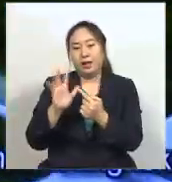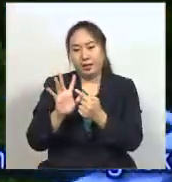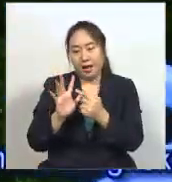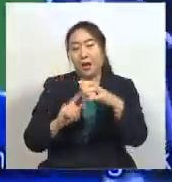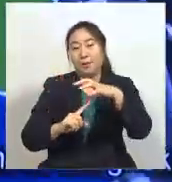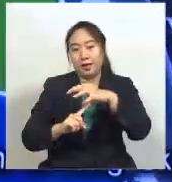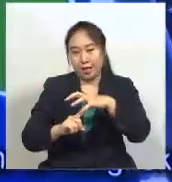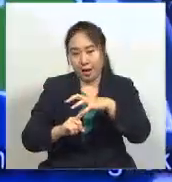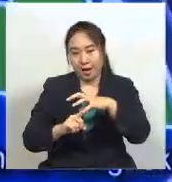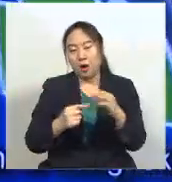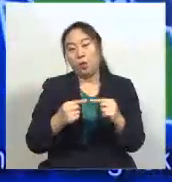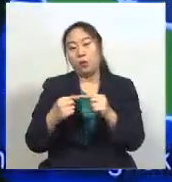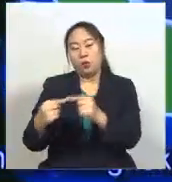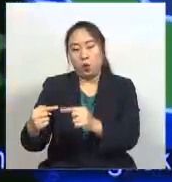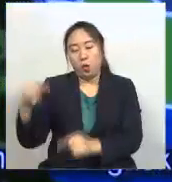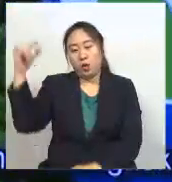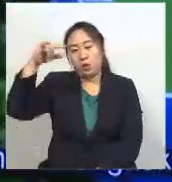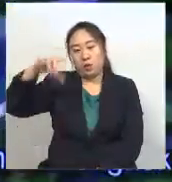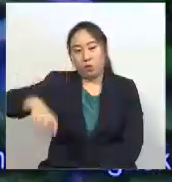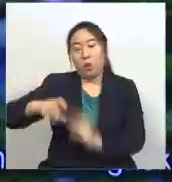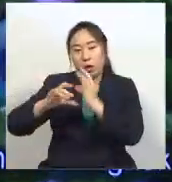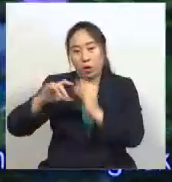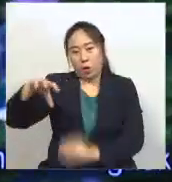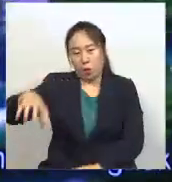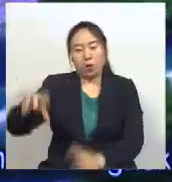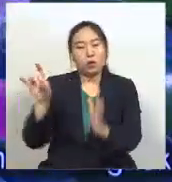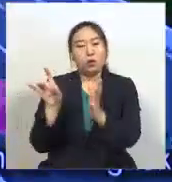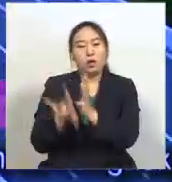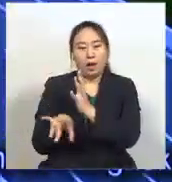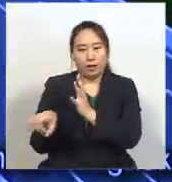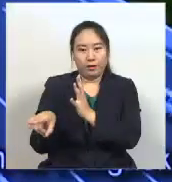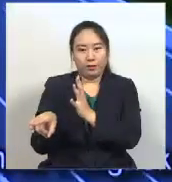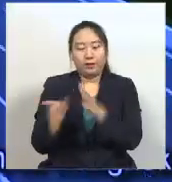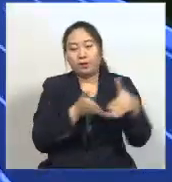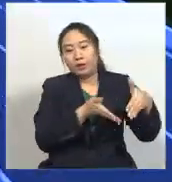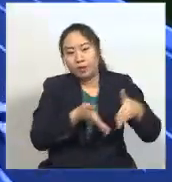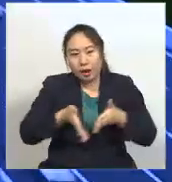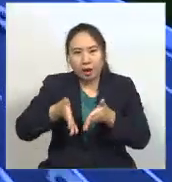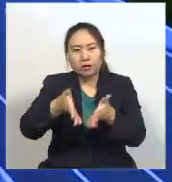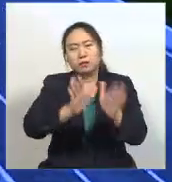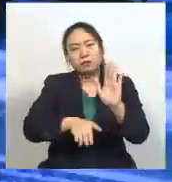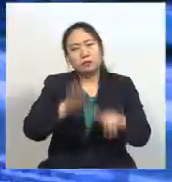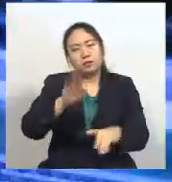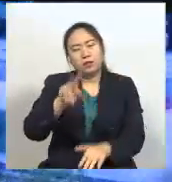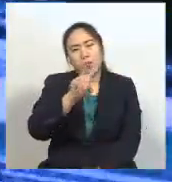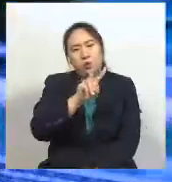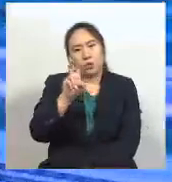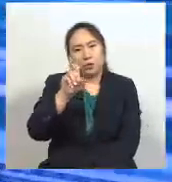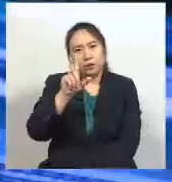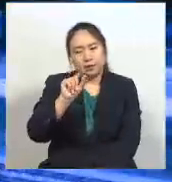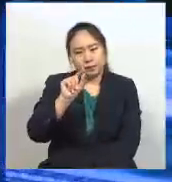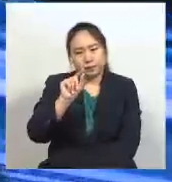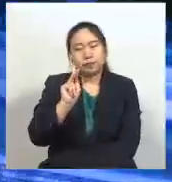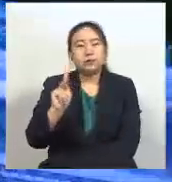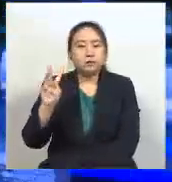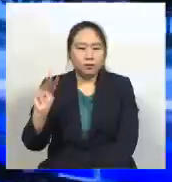พัทยาแล้วก็เข้าสู่ท่าอากาศยานอู่ตะเภาเป็นสถานีสุดท้ายรวมระยะทางประมาณ